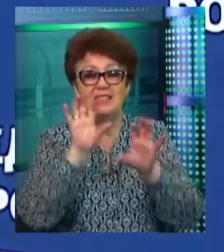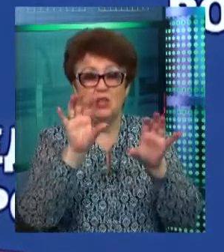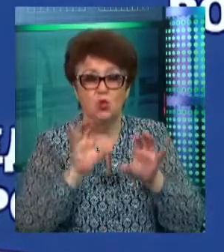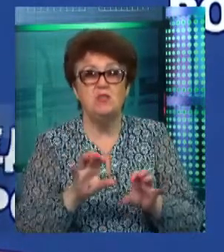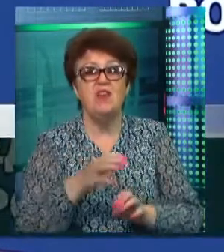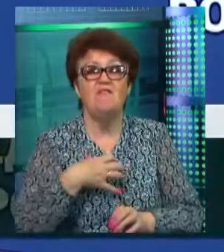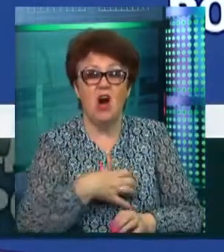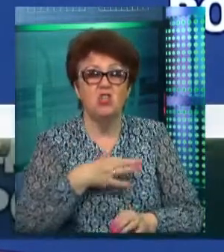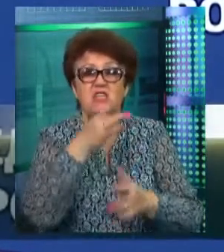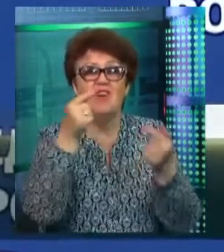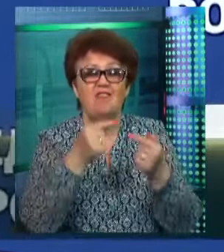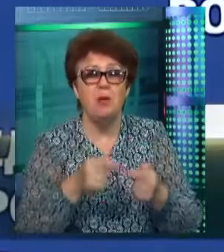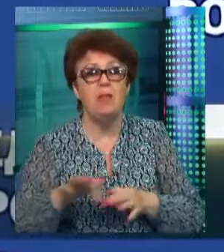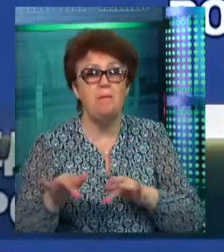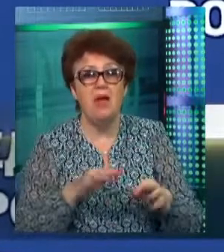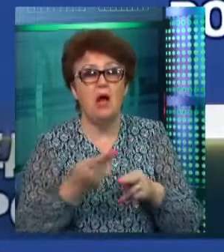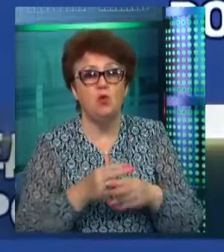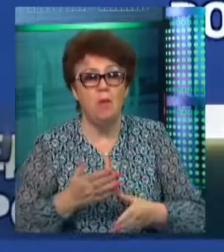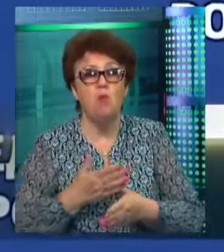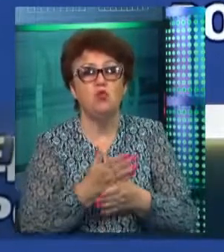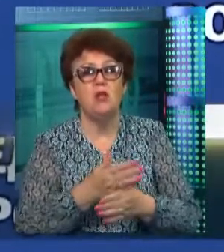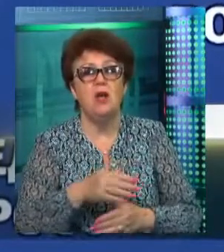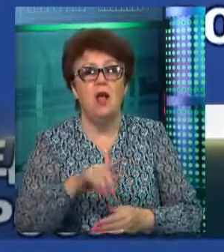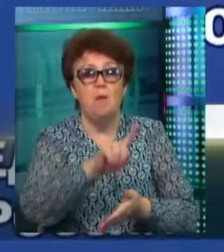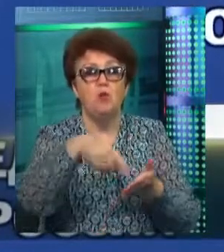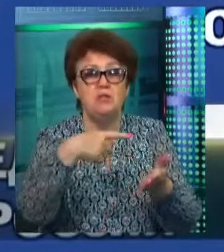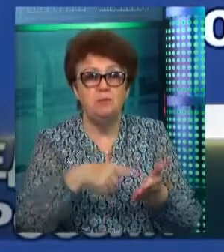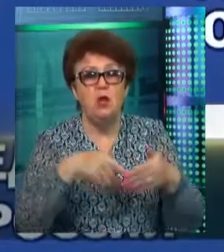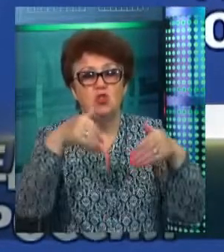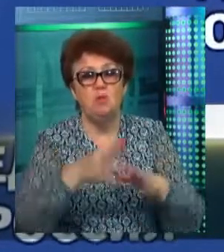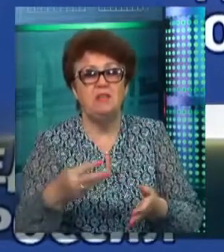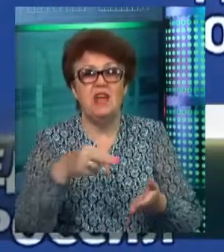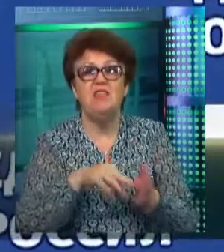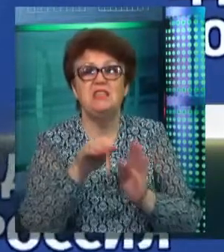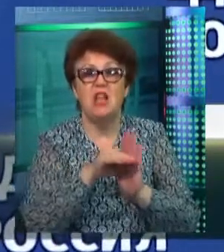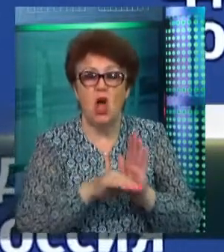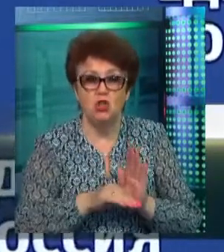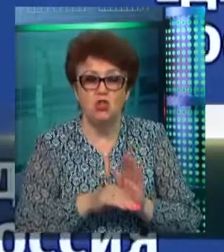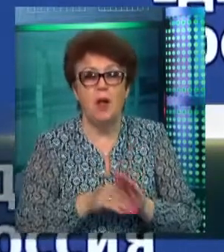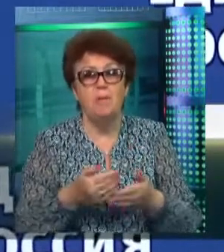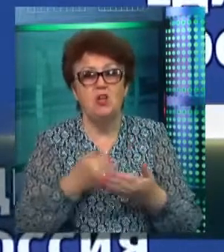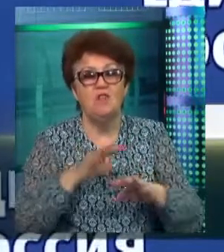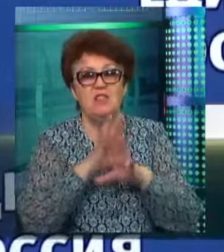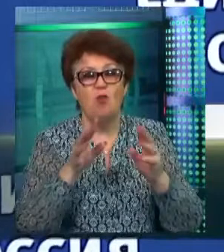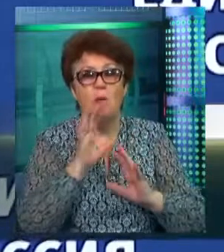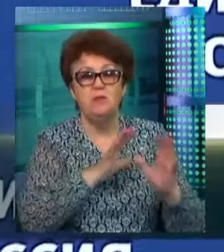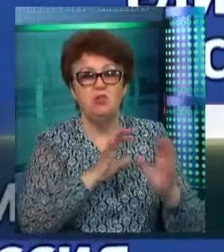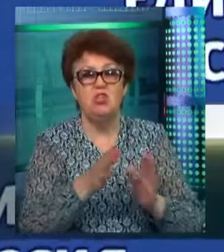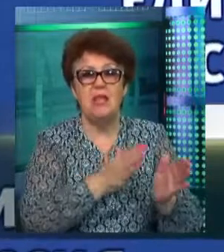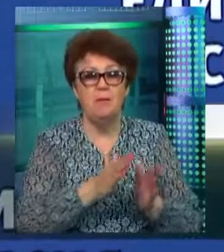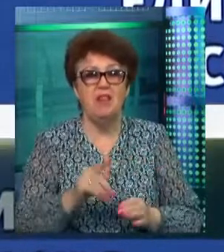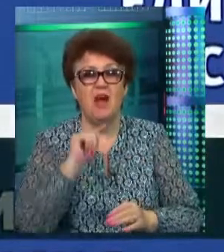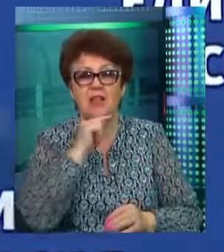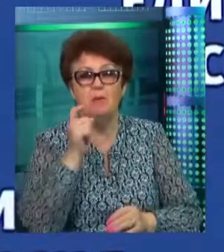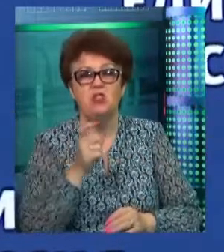важные и своевременной мерой которая поможет и полить этом решить поставленные задачи прежде всего это обеспечение стабильного экономического